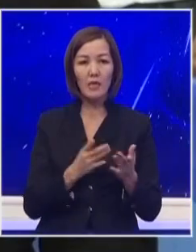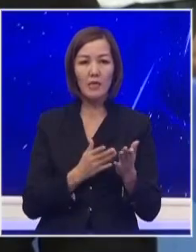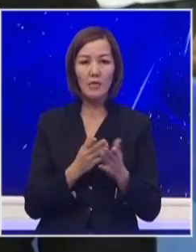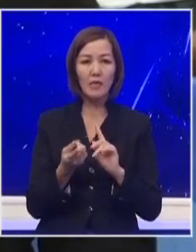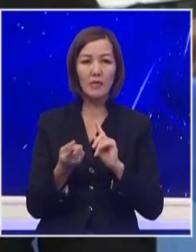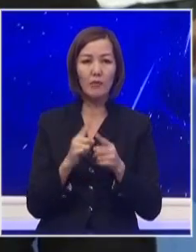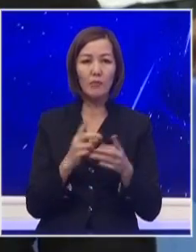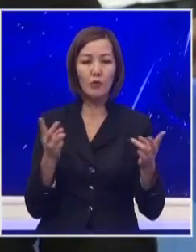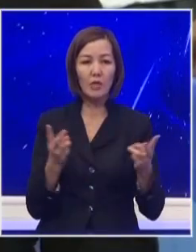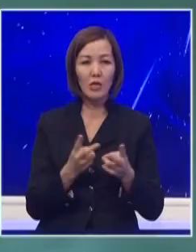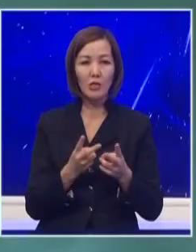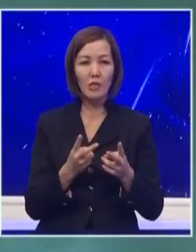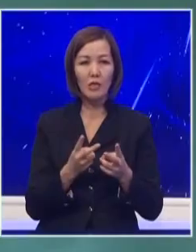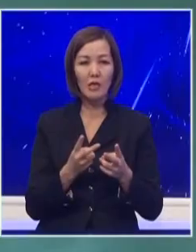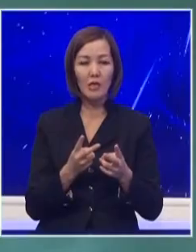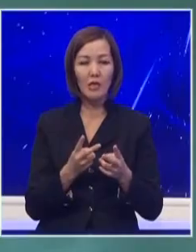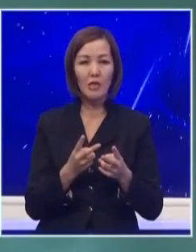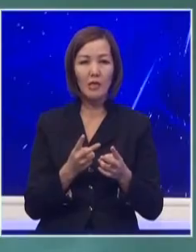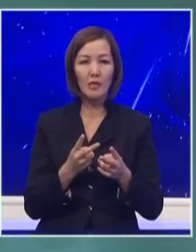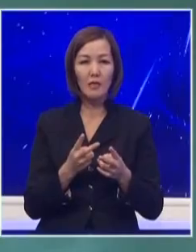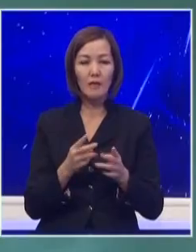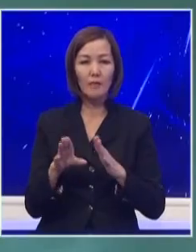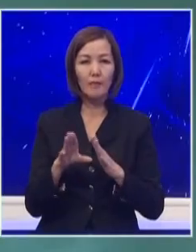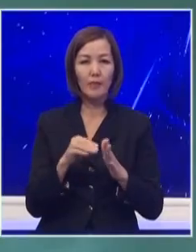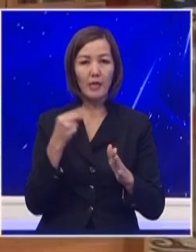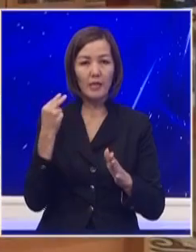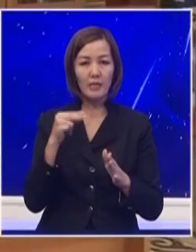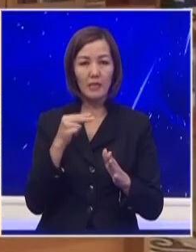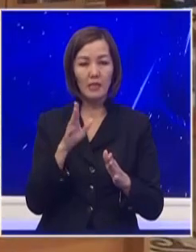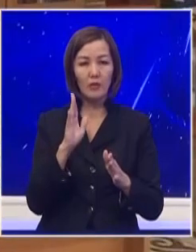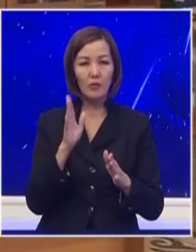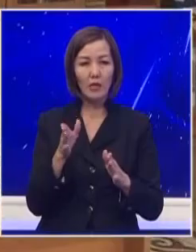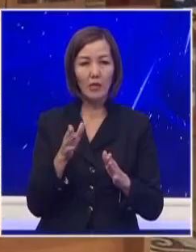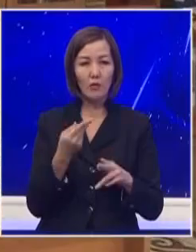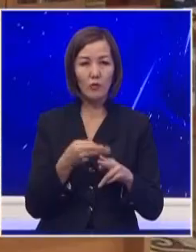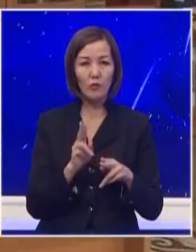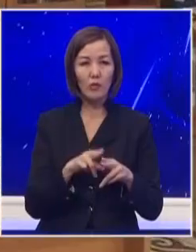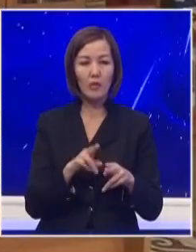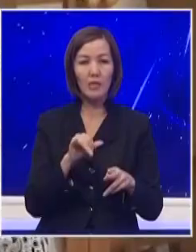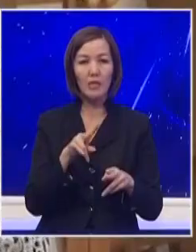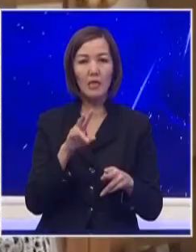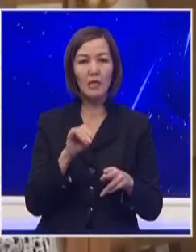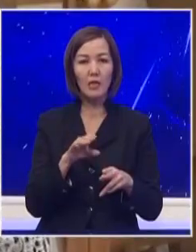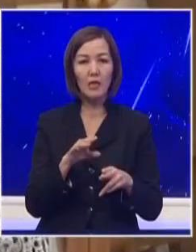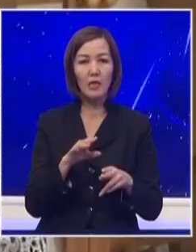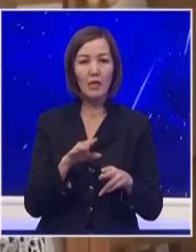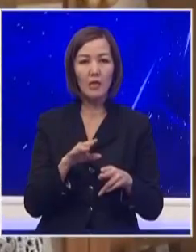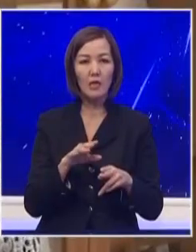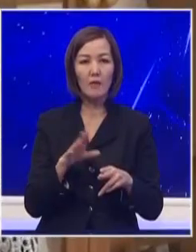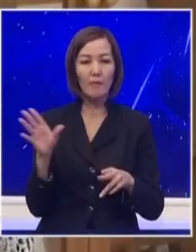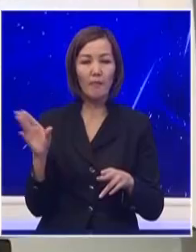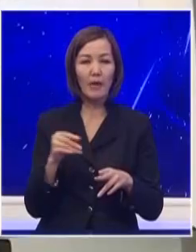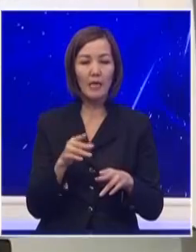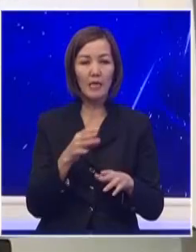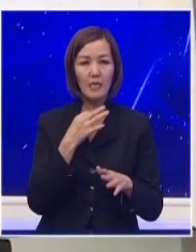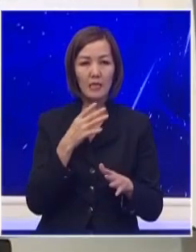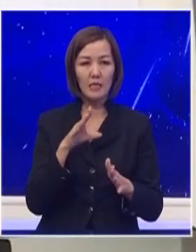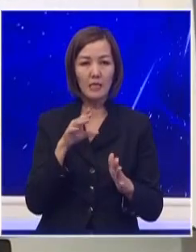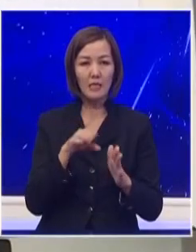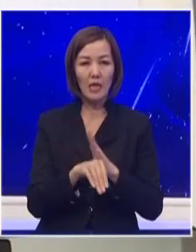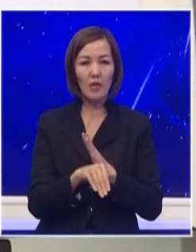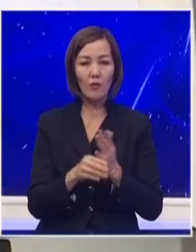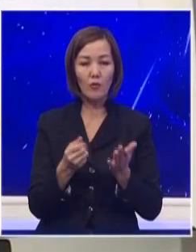әділ өтіп, билік басына ел ғамын ойлайтын еге ер келсе дейді Іле ауданының тұрғындары. Үш жылдық